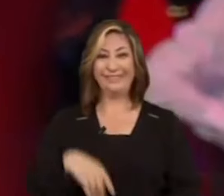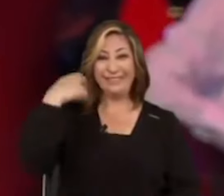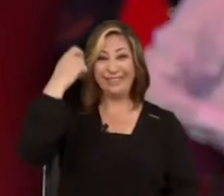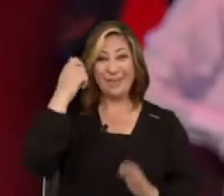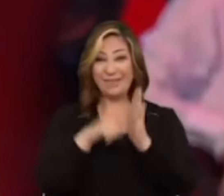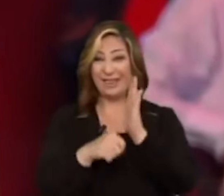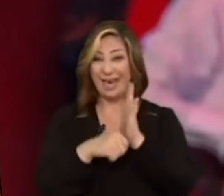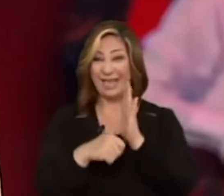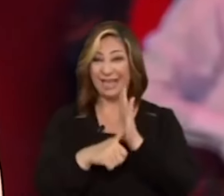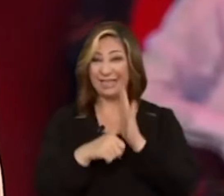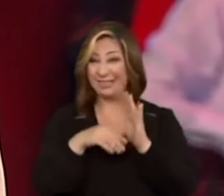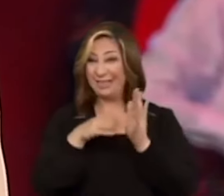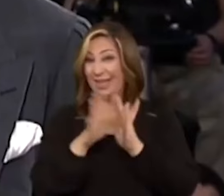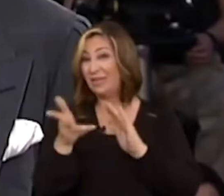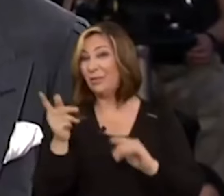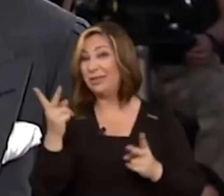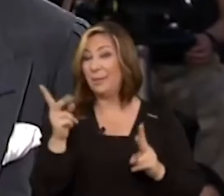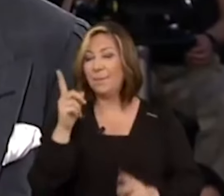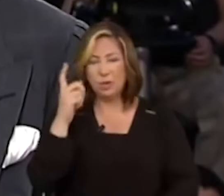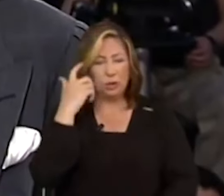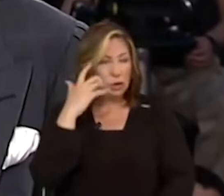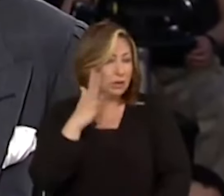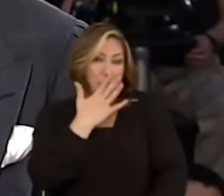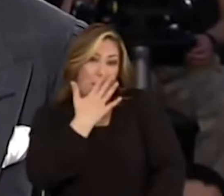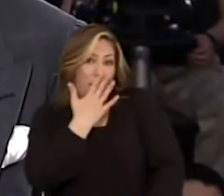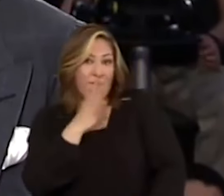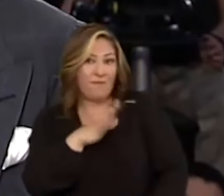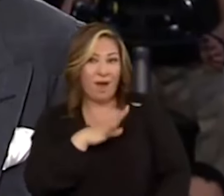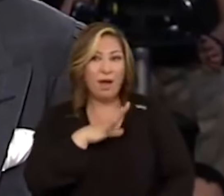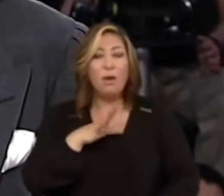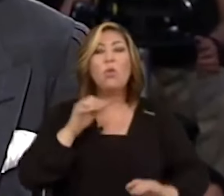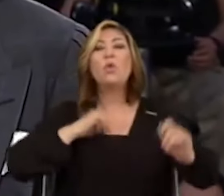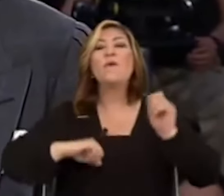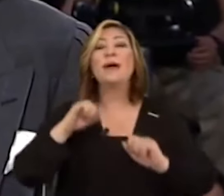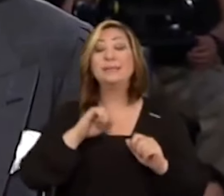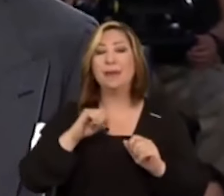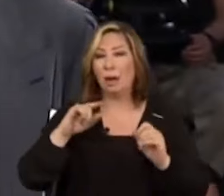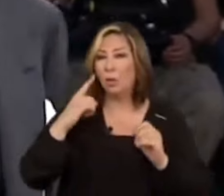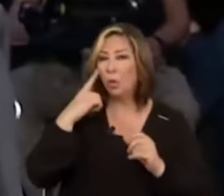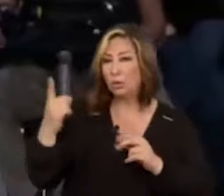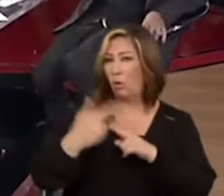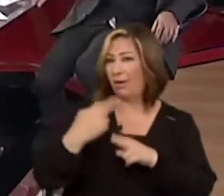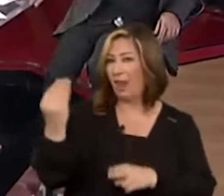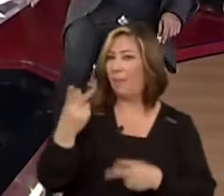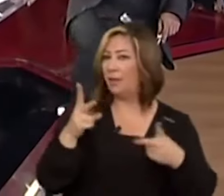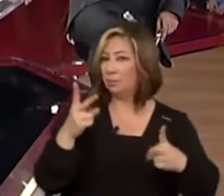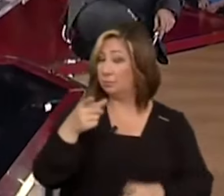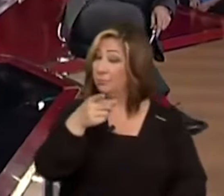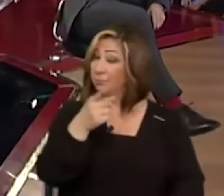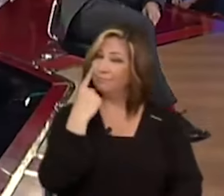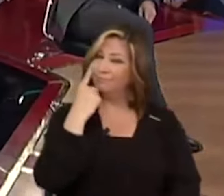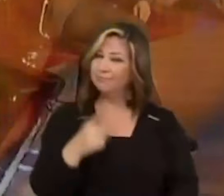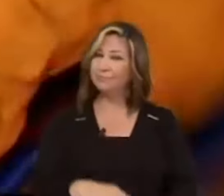Sinema tarihine geçebilir. Bir şaşırma sahnesi var, konservatuvarlarda gösterilebilir. Çok ciddi söylüyorum. Hazır